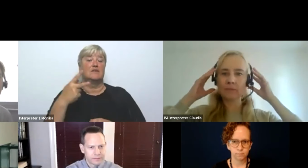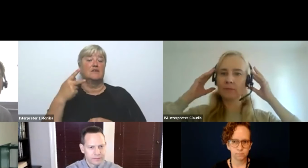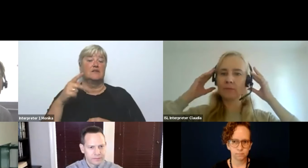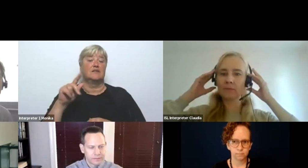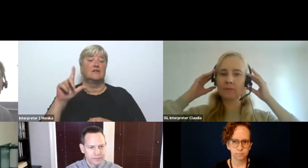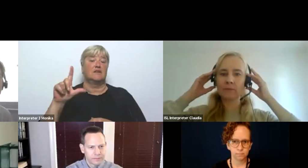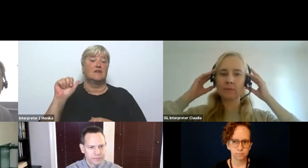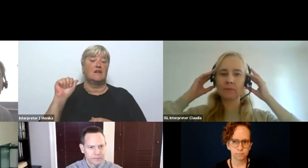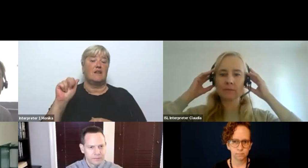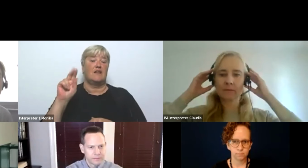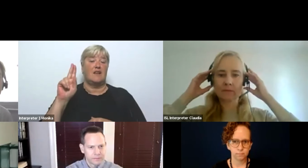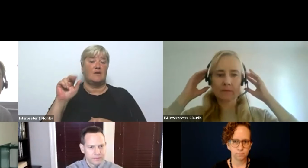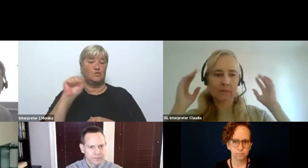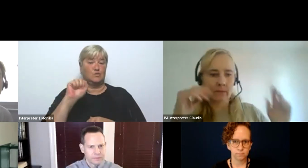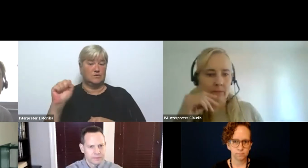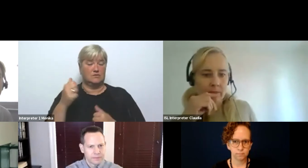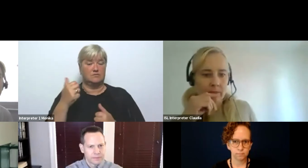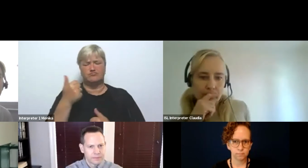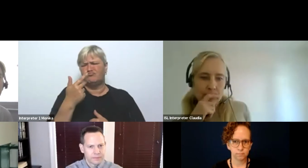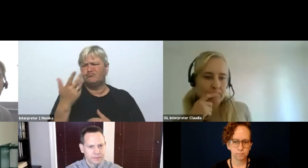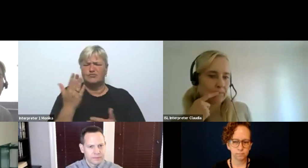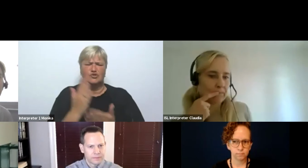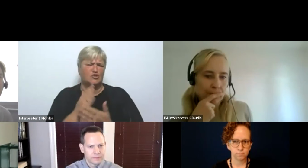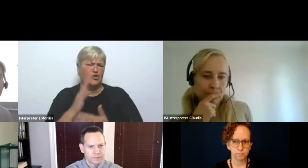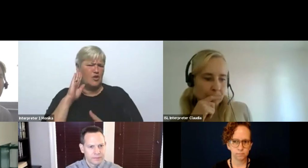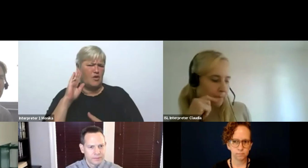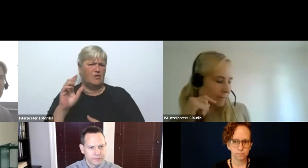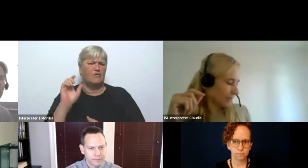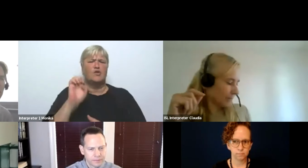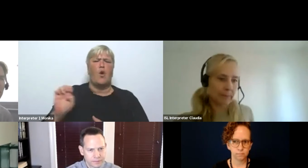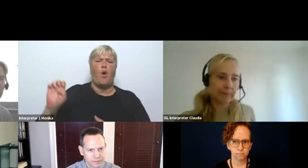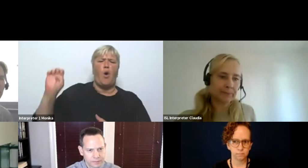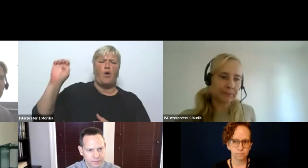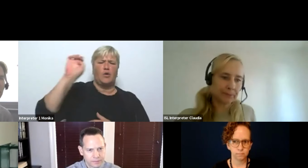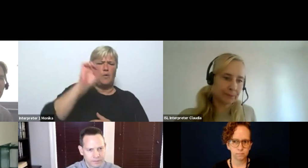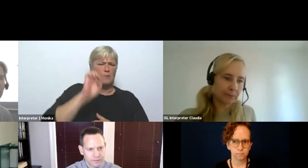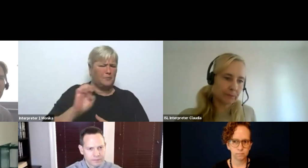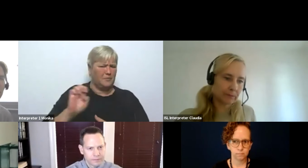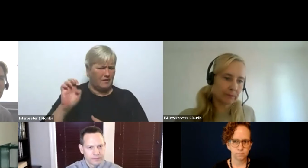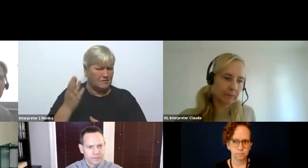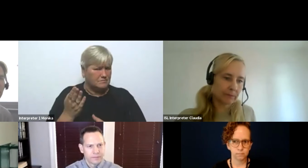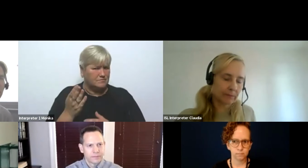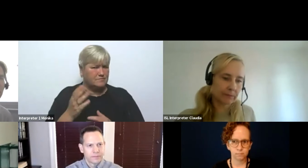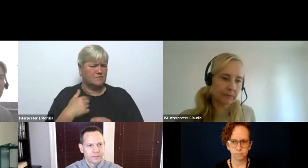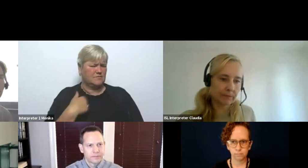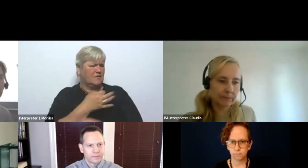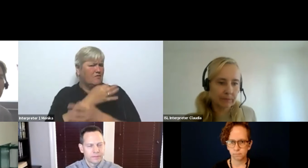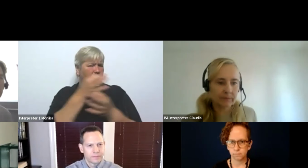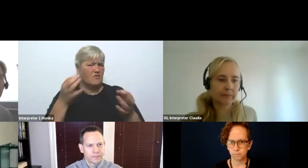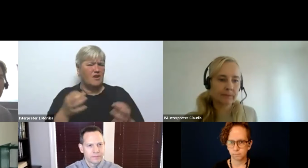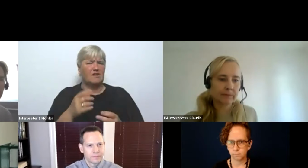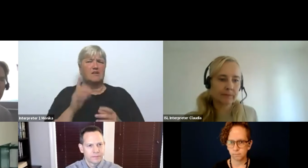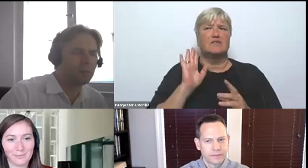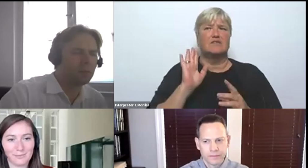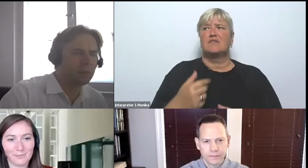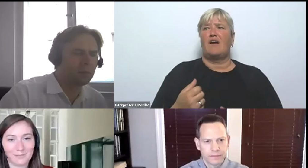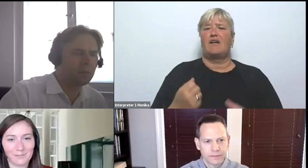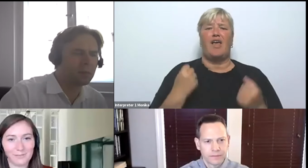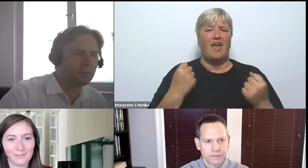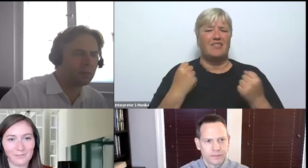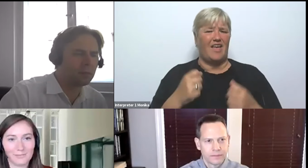Wir haben jetzt einiges gehört über den European Accessibility Act. Und wir wissen, wir fragen nach der Energie, die